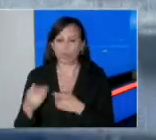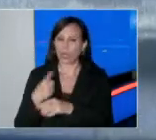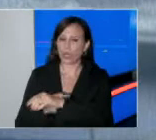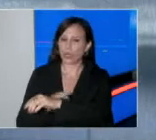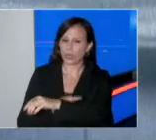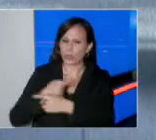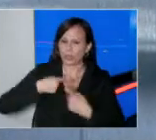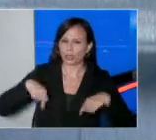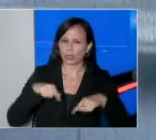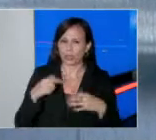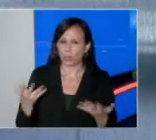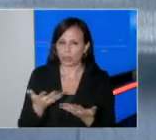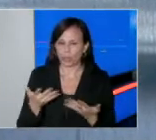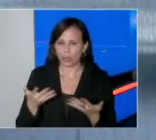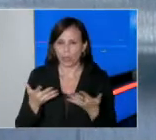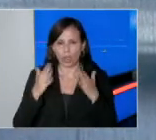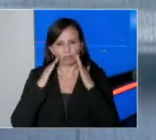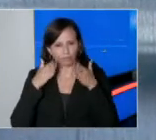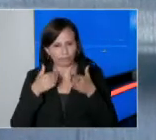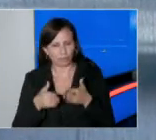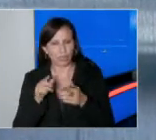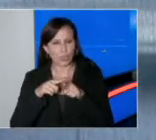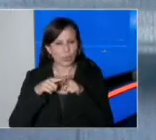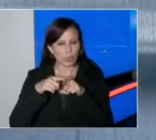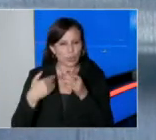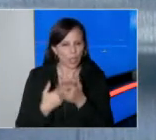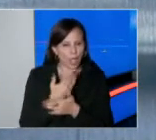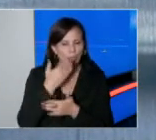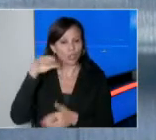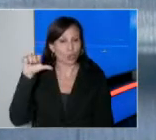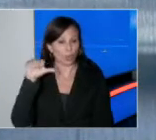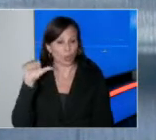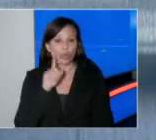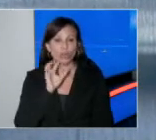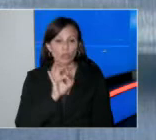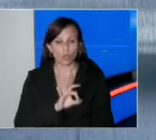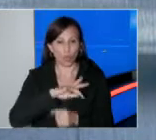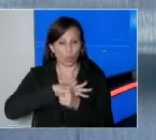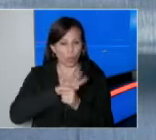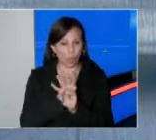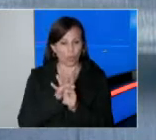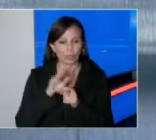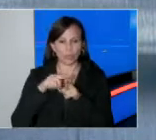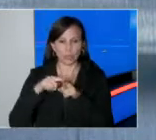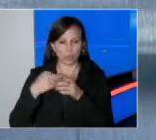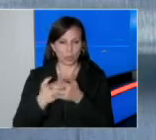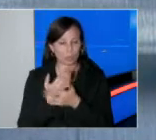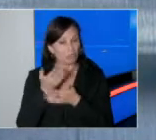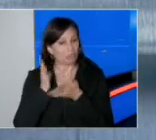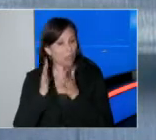אותנו האומיקרון, כן? כן, אותו זן שפרץ לחיינו, שאנחנו עדיין לא בטוחים עד כמה הוא